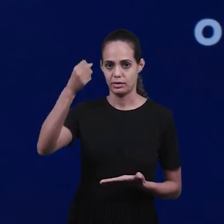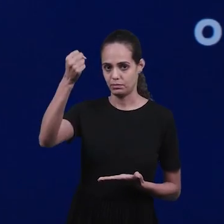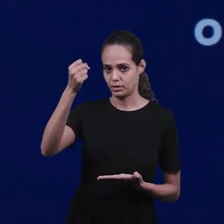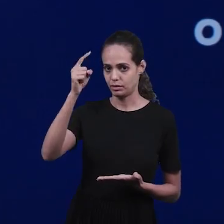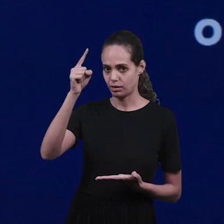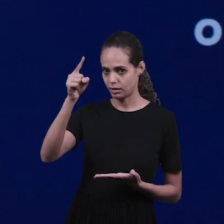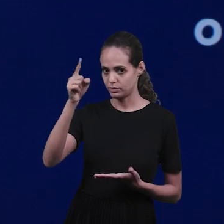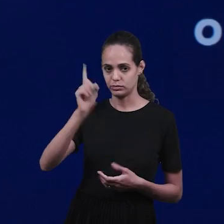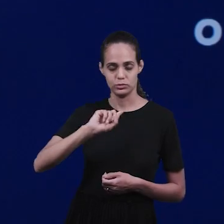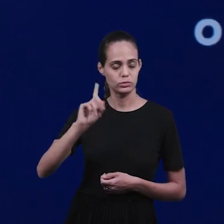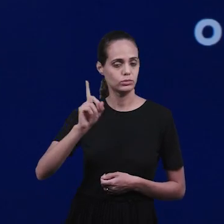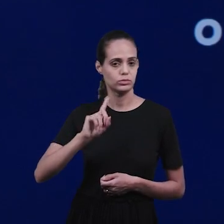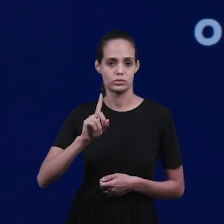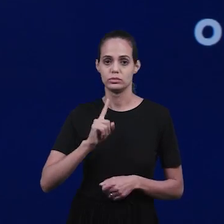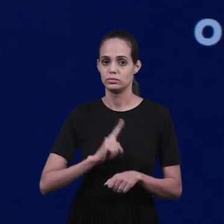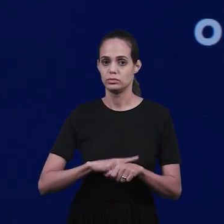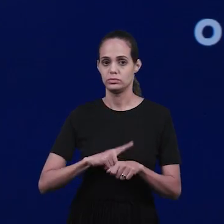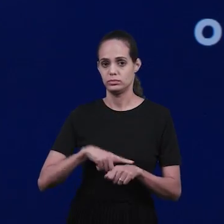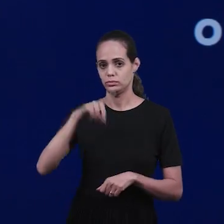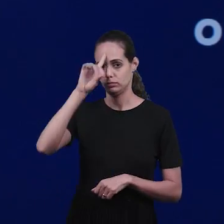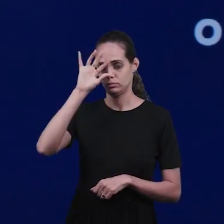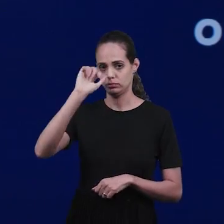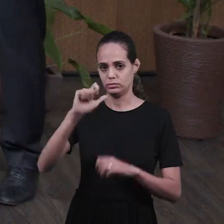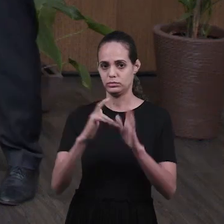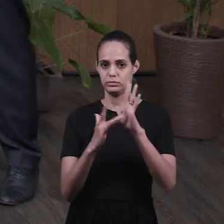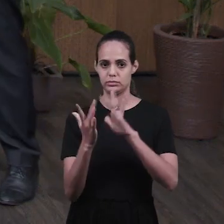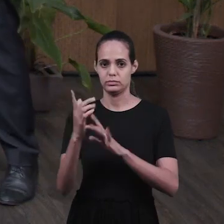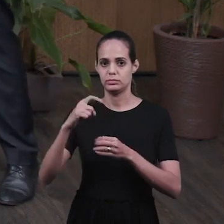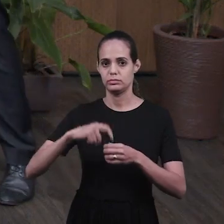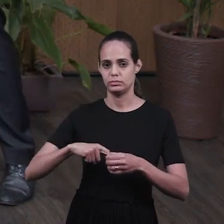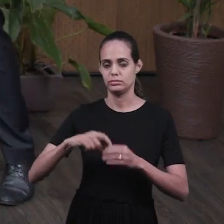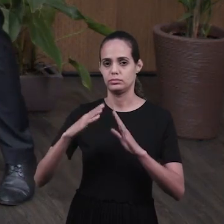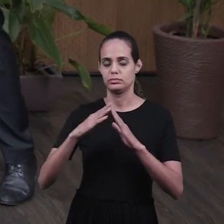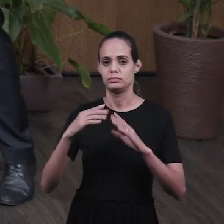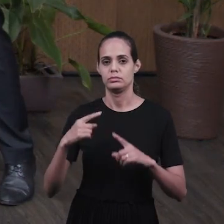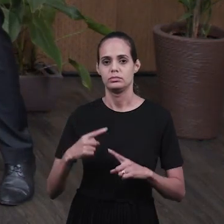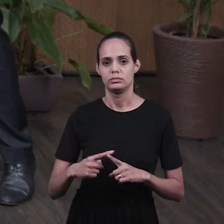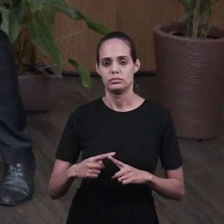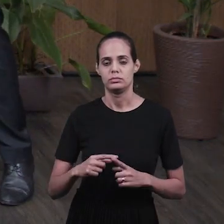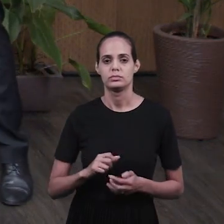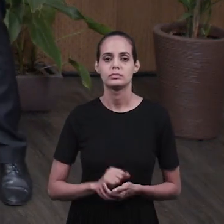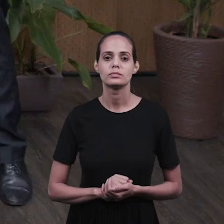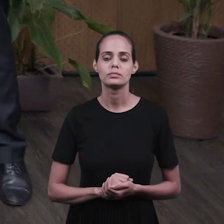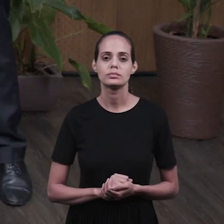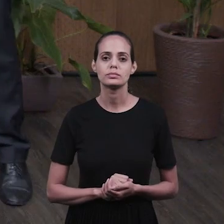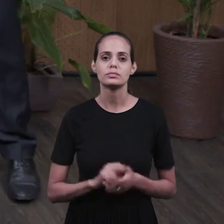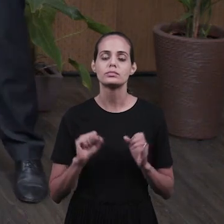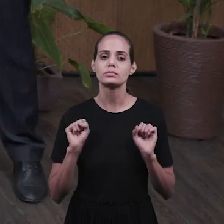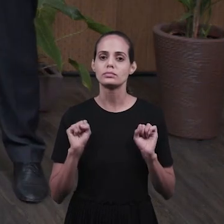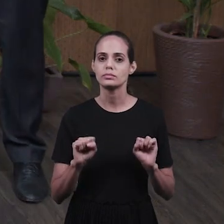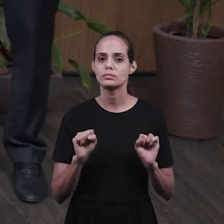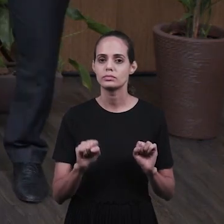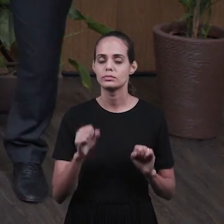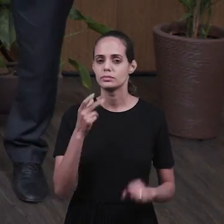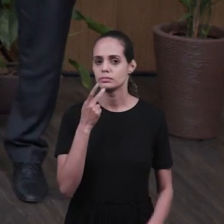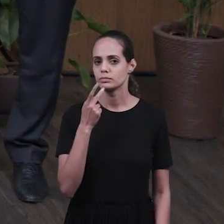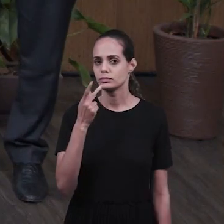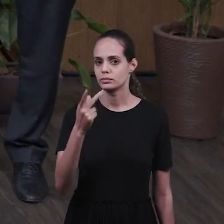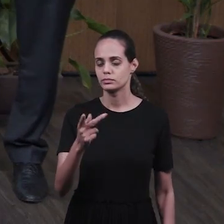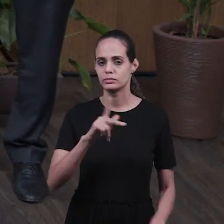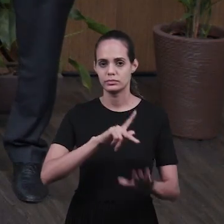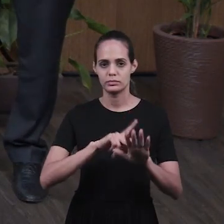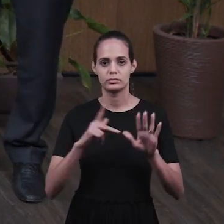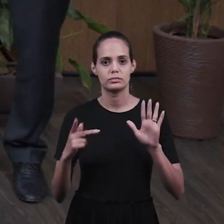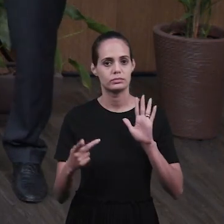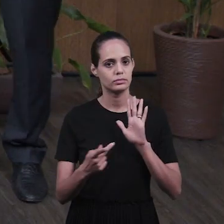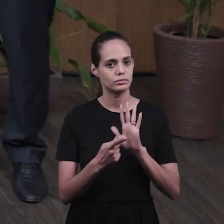Et il ne montera pas quand le Seigneur Jésus viendra enlever l'Église. Ce qui se donnera à Daniel, nous pouvons même montrer